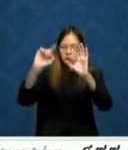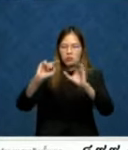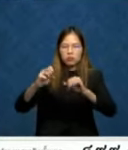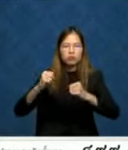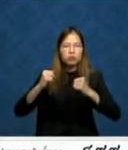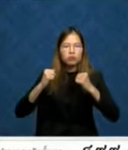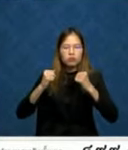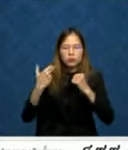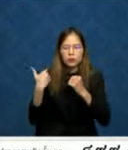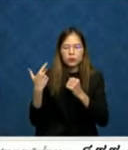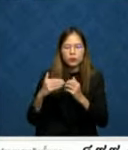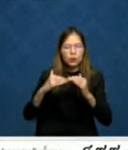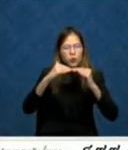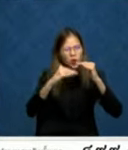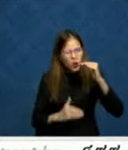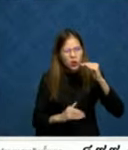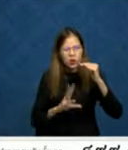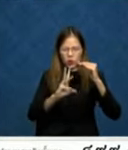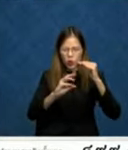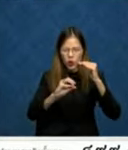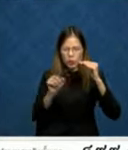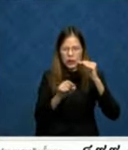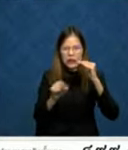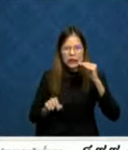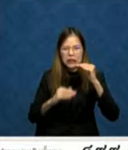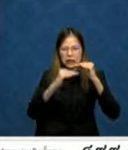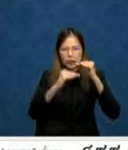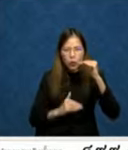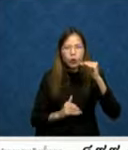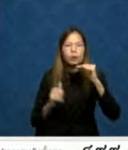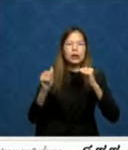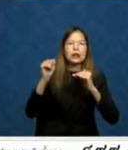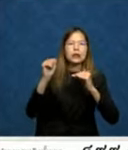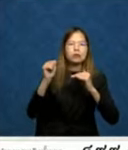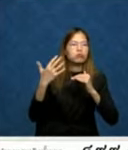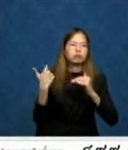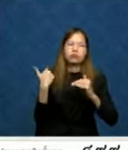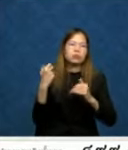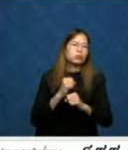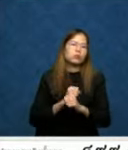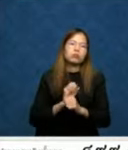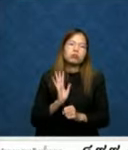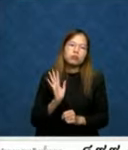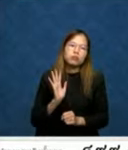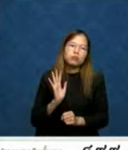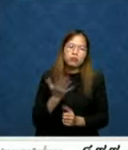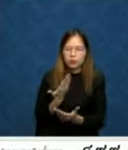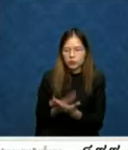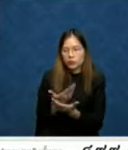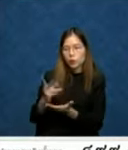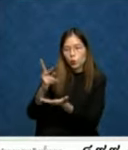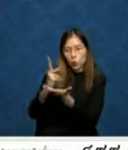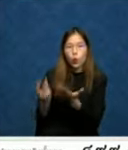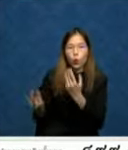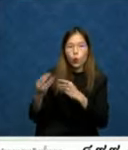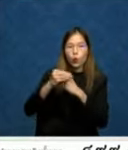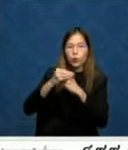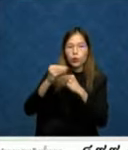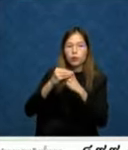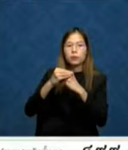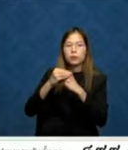ายามลดให้ต่ำกว่า60นะครับเพื่อกลับไปใช้เหมือนเดิมเราไม่ทำนะครับเราจะกู้เพิ่มกู้เพิ่ม